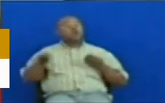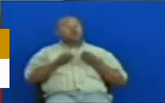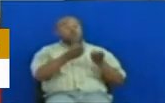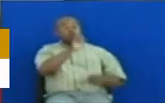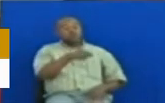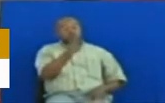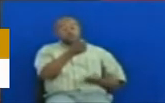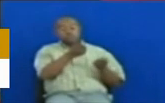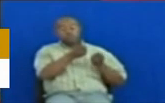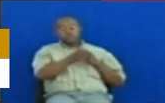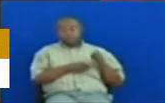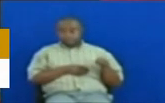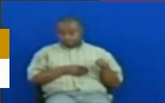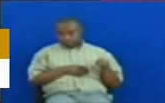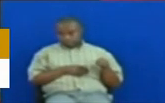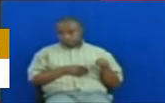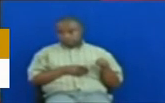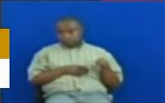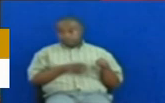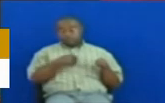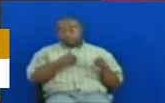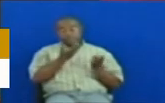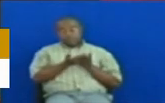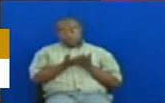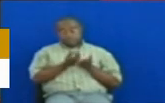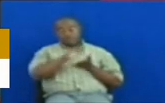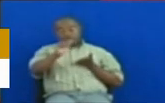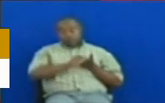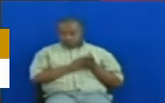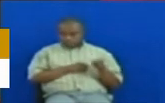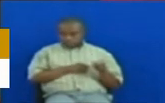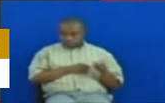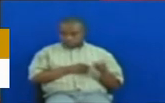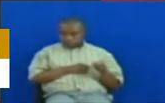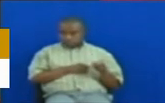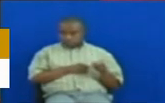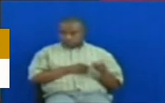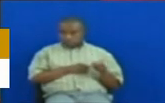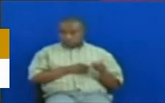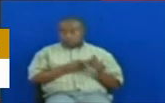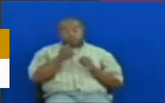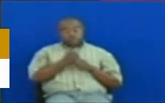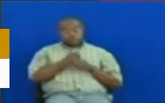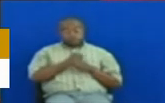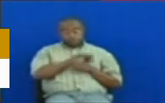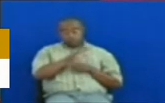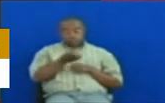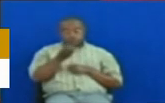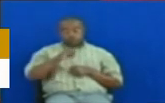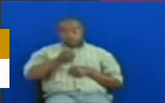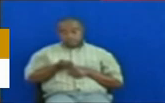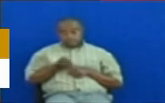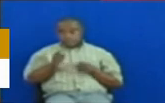mmoja, na napendekeza kitoke either ma shughuli hizi za utoaji leseni au